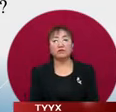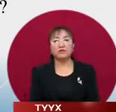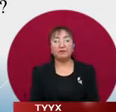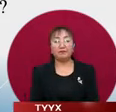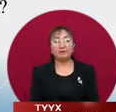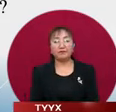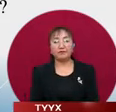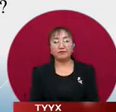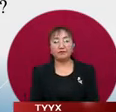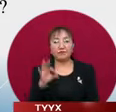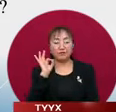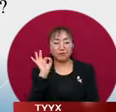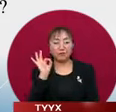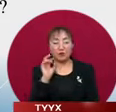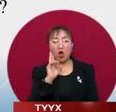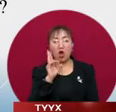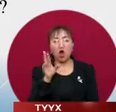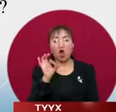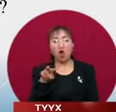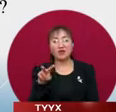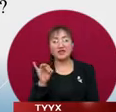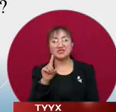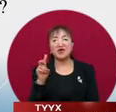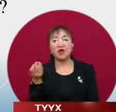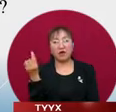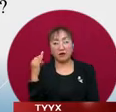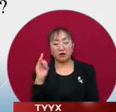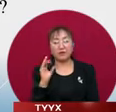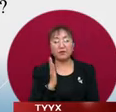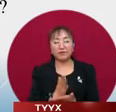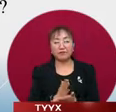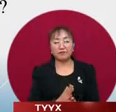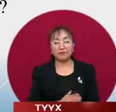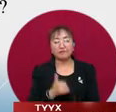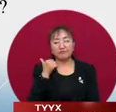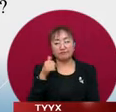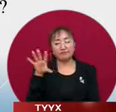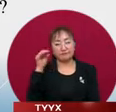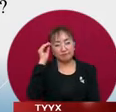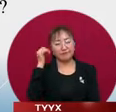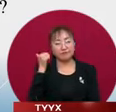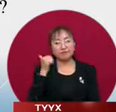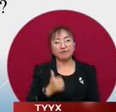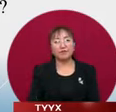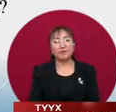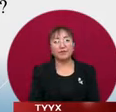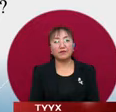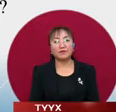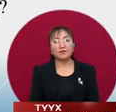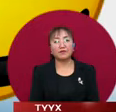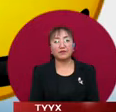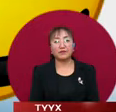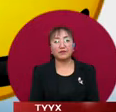За зөв хувилбар нь Колизей бах нэ. Ингэж хариулсан байл хичээлээ маш сайн ойлгосон байна гэсэн үг бах нэ. За